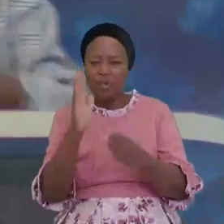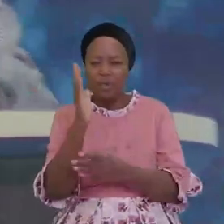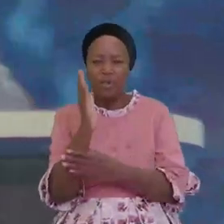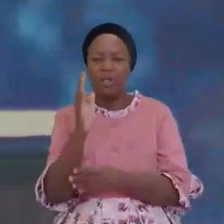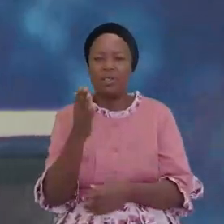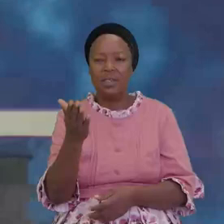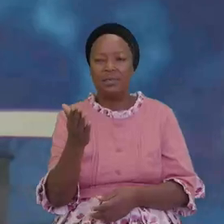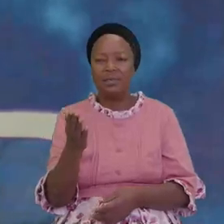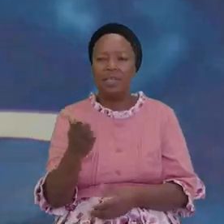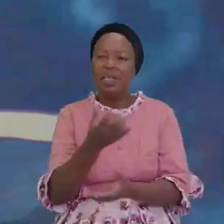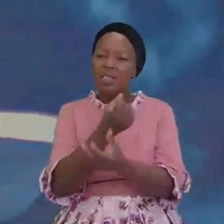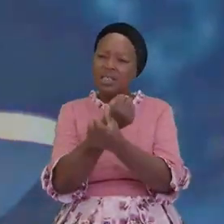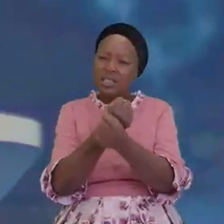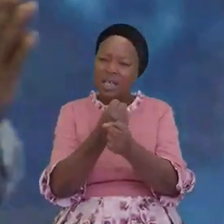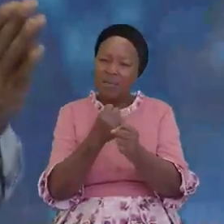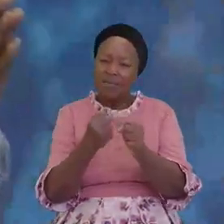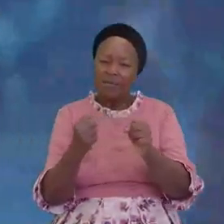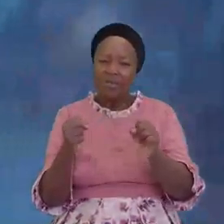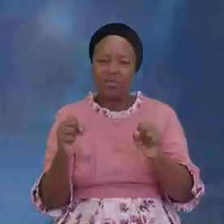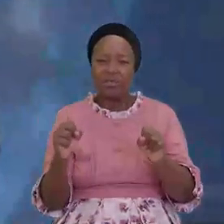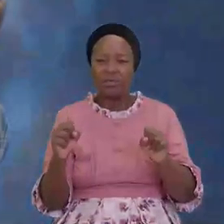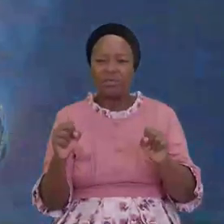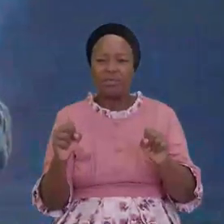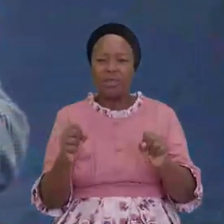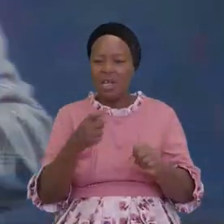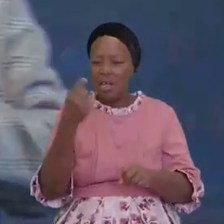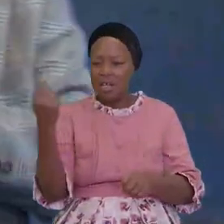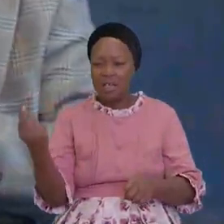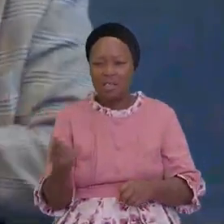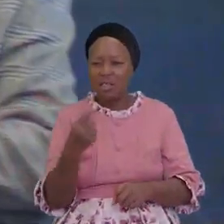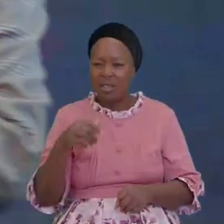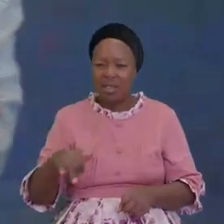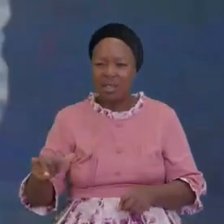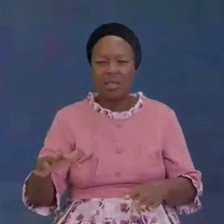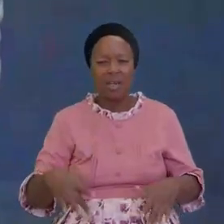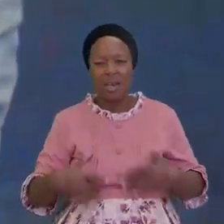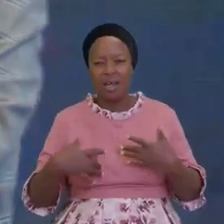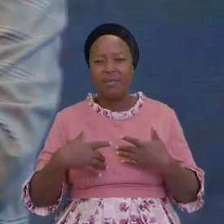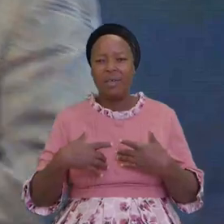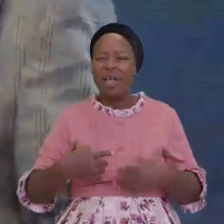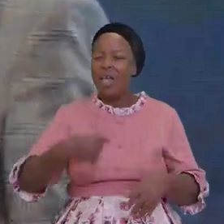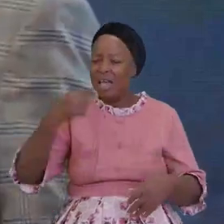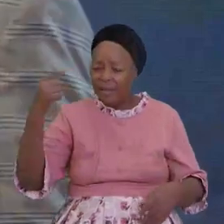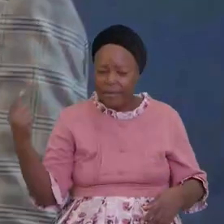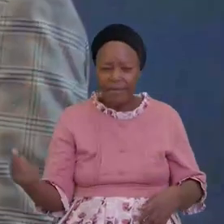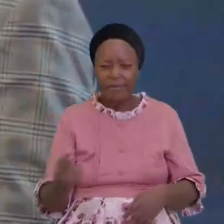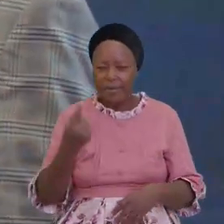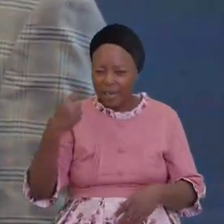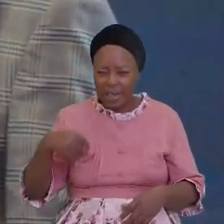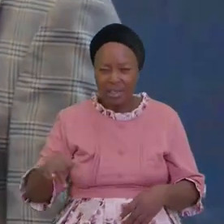lèves la main. Lève ta main là-bas. Le salut. La vie